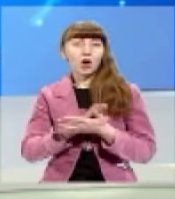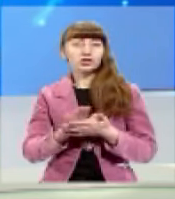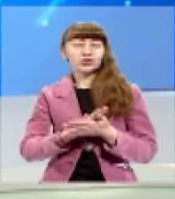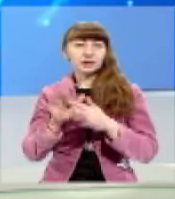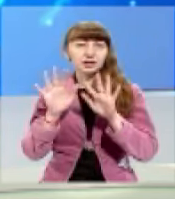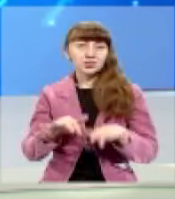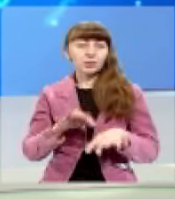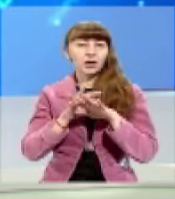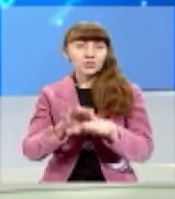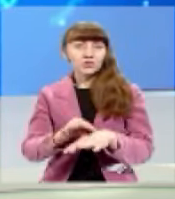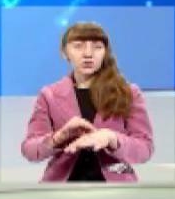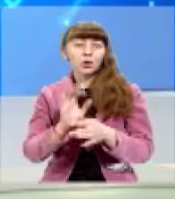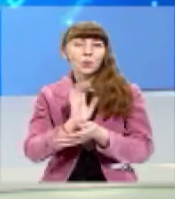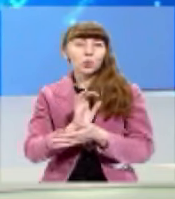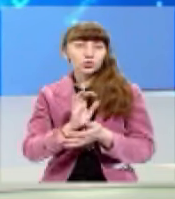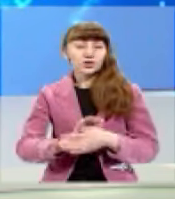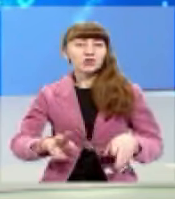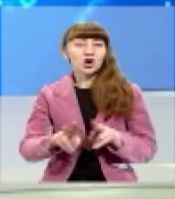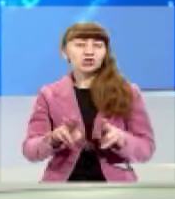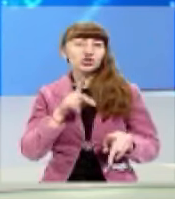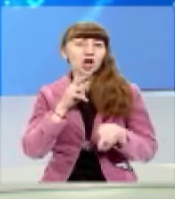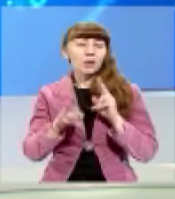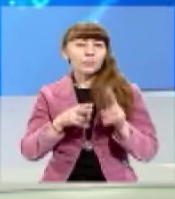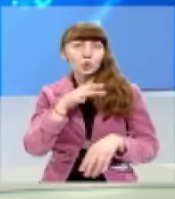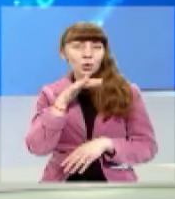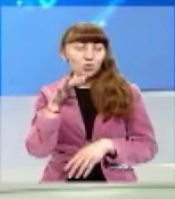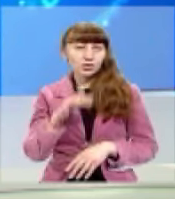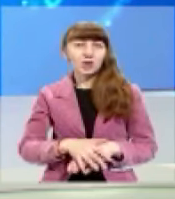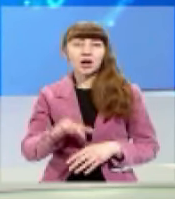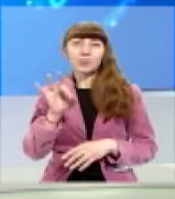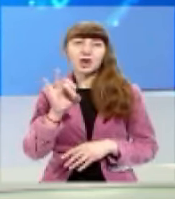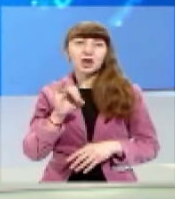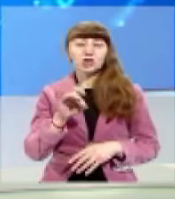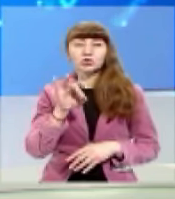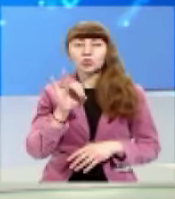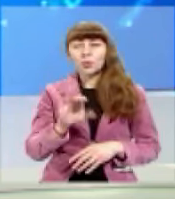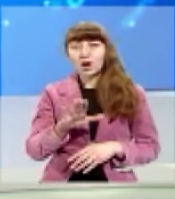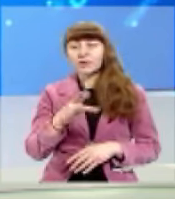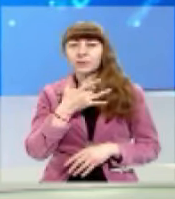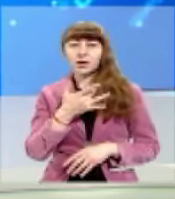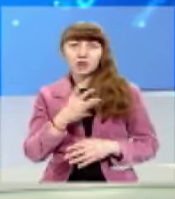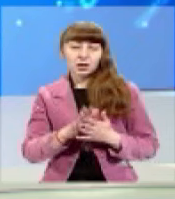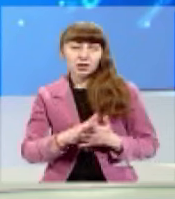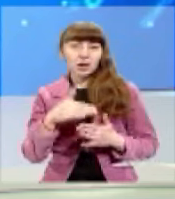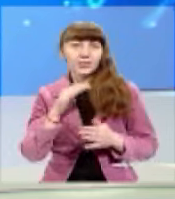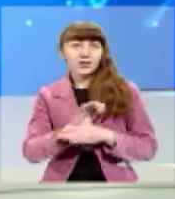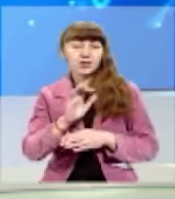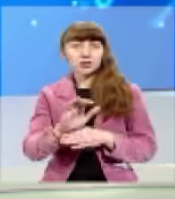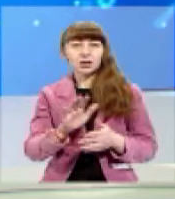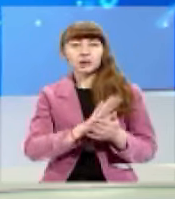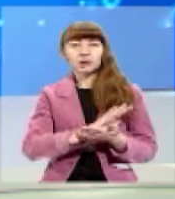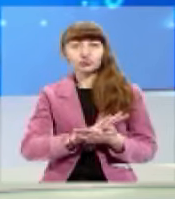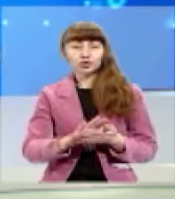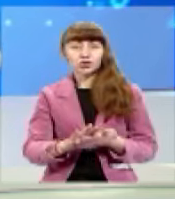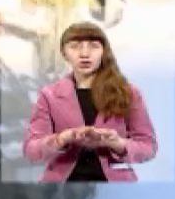по вывозу твердых бытовых отходов. Аким города Марат Джундубаев раскритиковал работу подрядчиков и поручил навести порядок на указанных